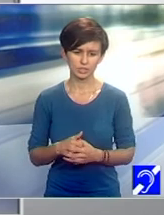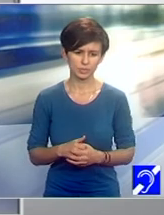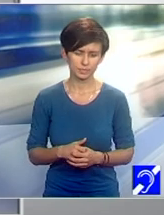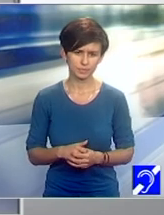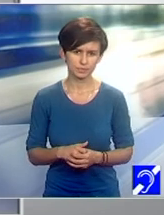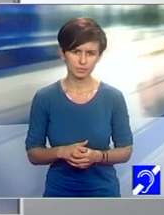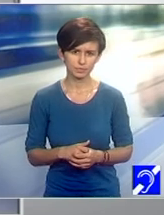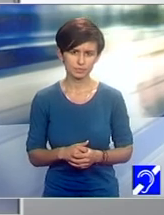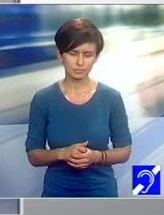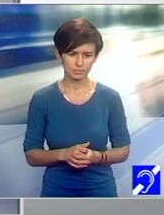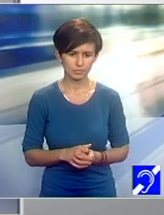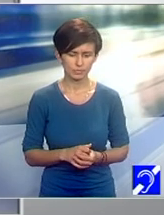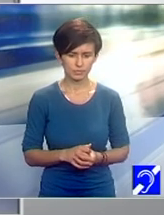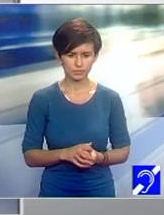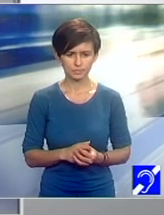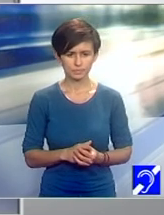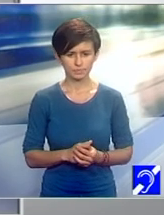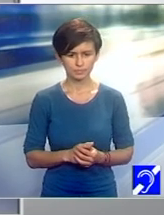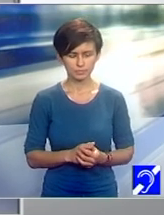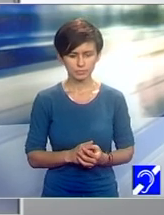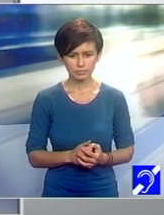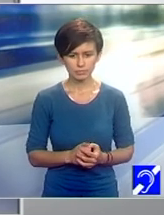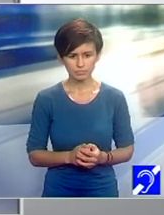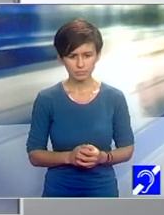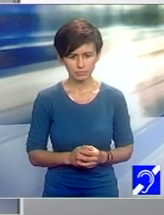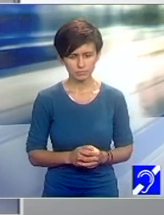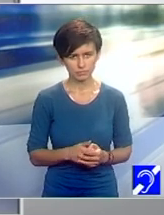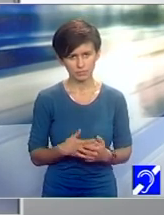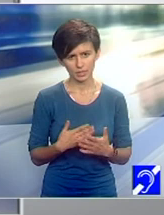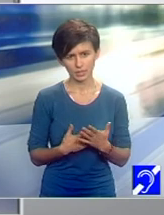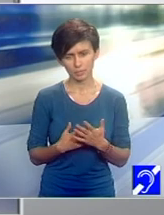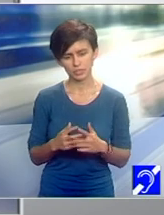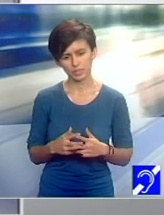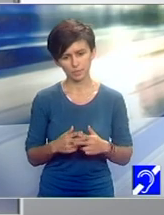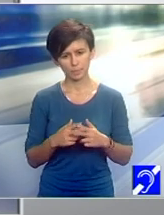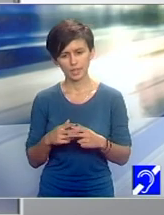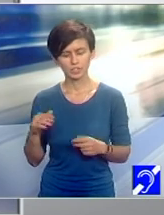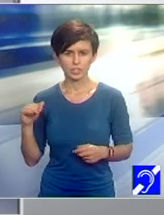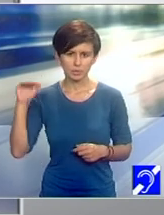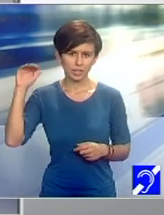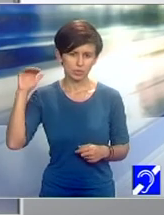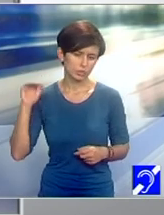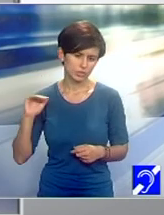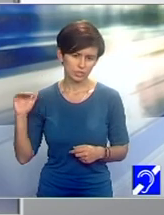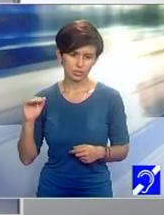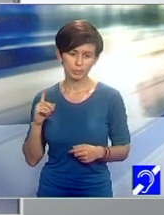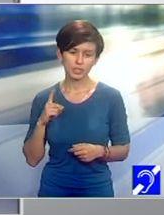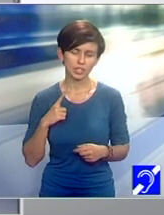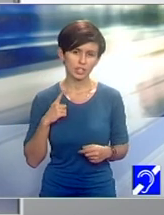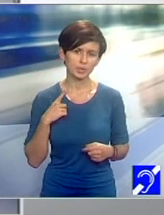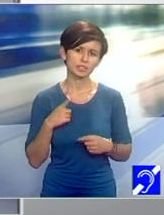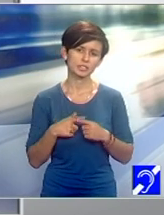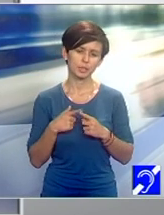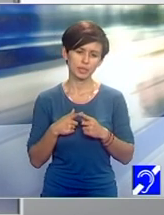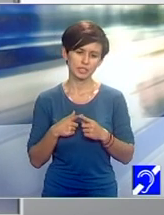metodă pentru a ajuta adulții și copiii, sau inclusiv materii cum ar fi muzeum pedagogic,